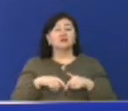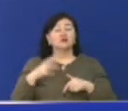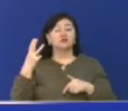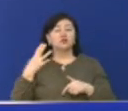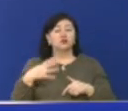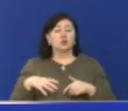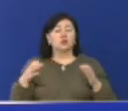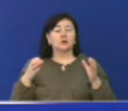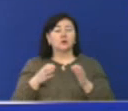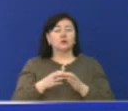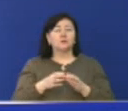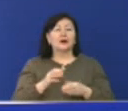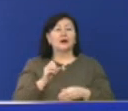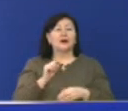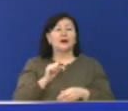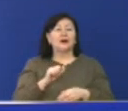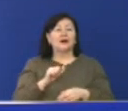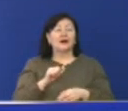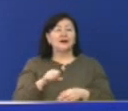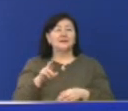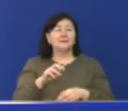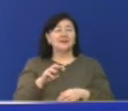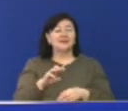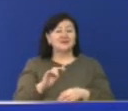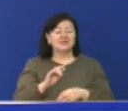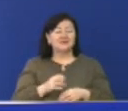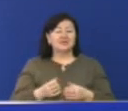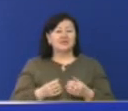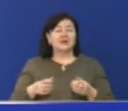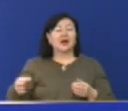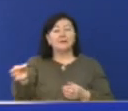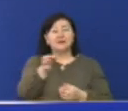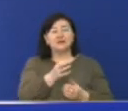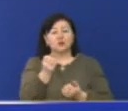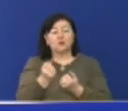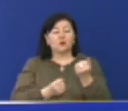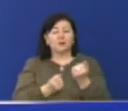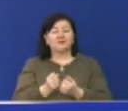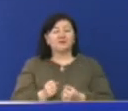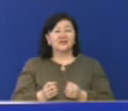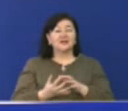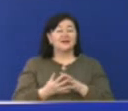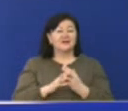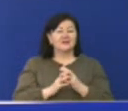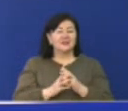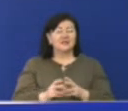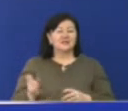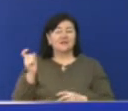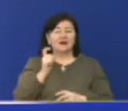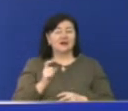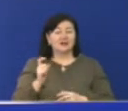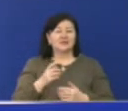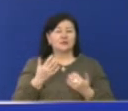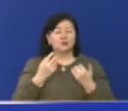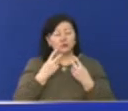представителей административной полиции, местной полицейской службы и областного управления сельского хозяйства. За это время будет проведена ревизия убойных пунктов